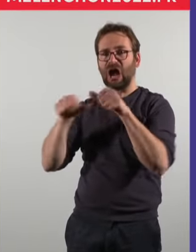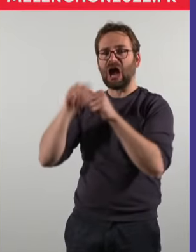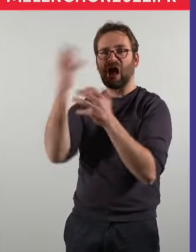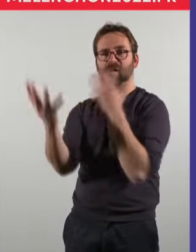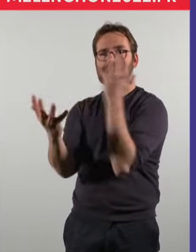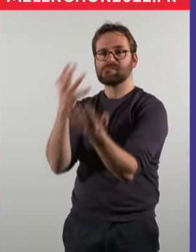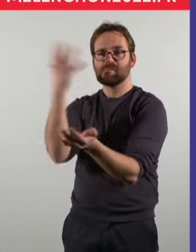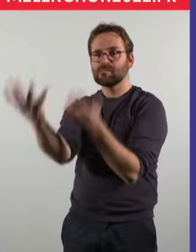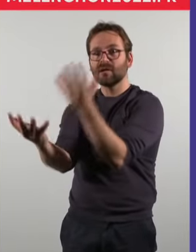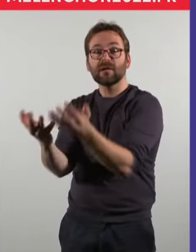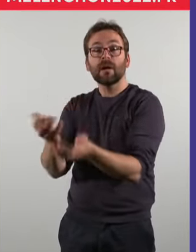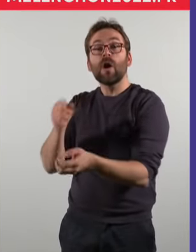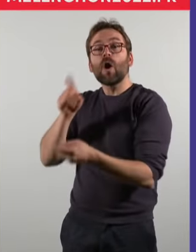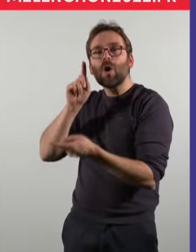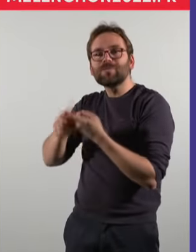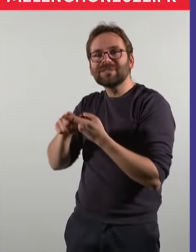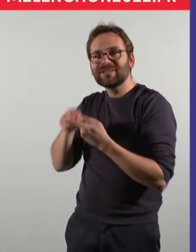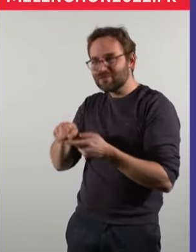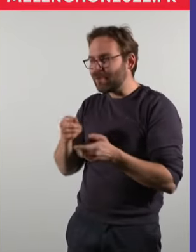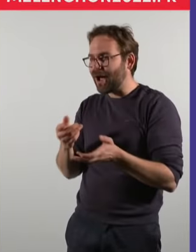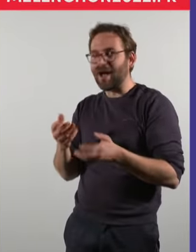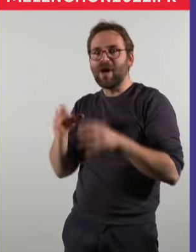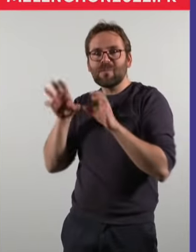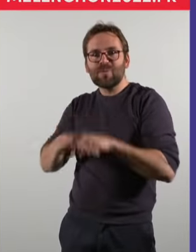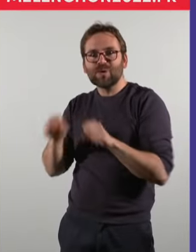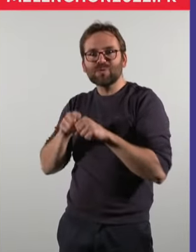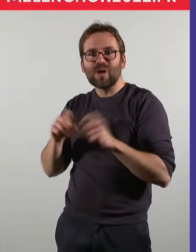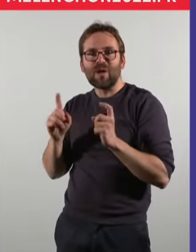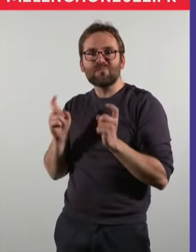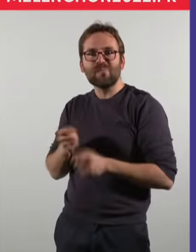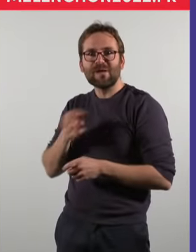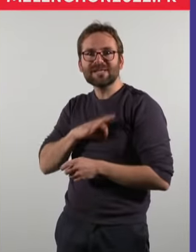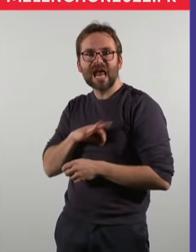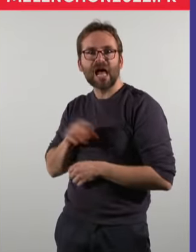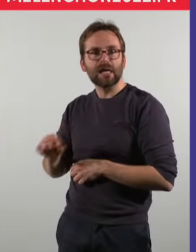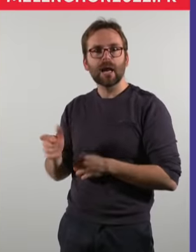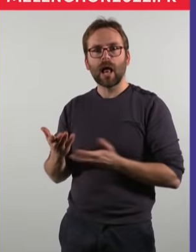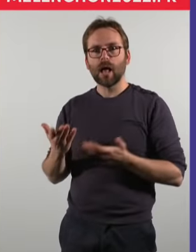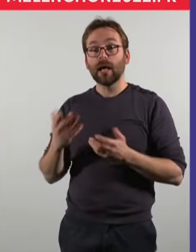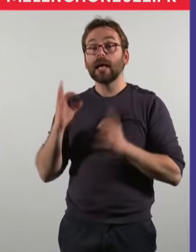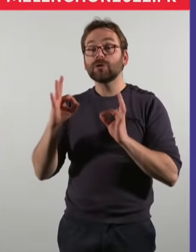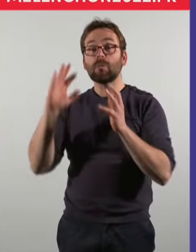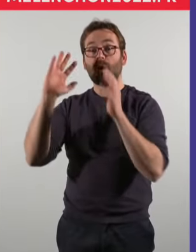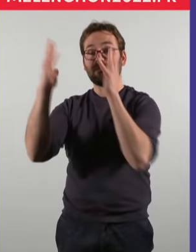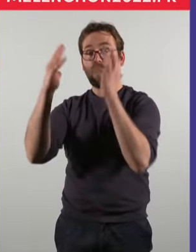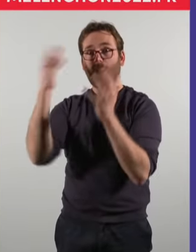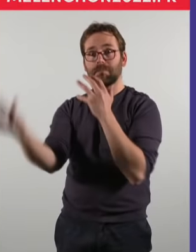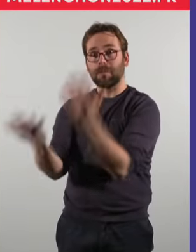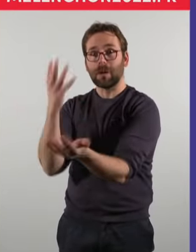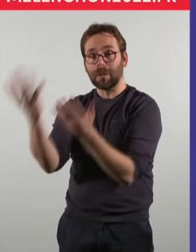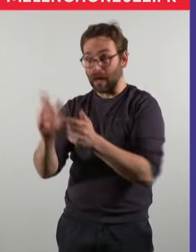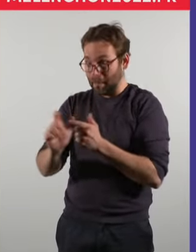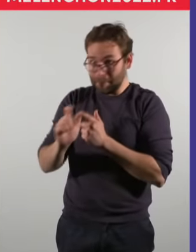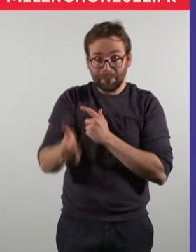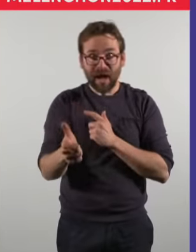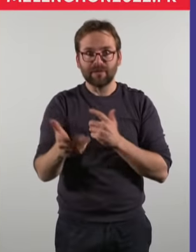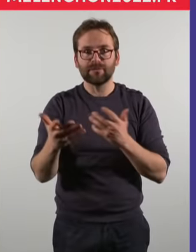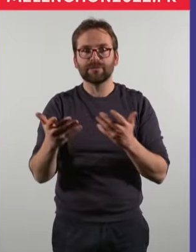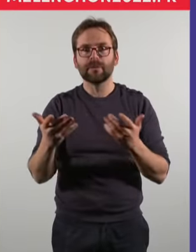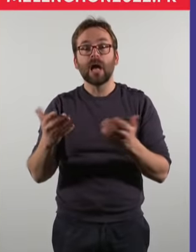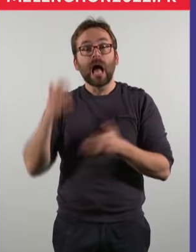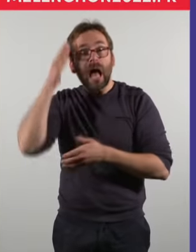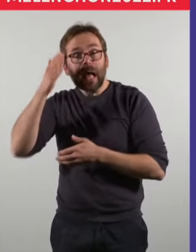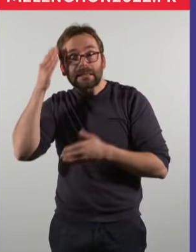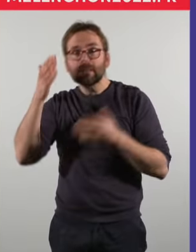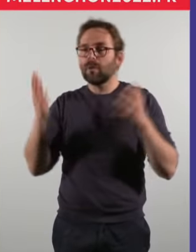massive opérée pour produire à moins cher. Et parce qu'il y a cette déforestation, alors les